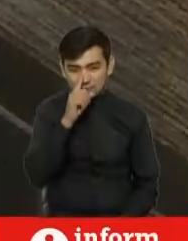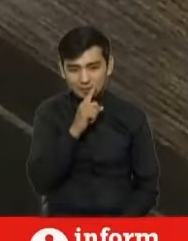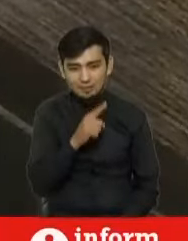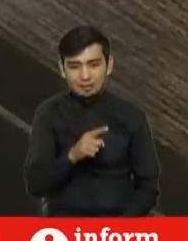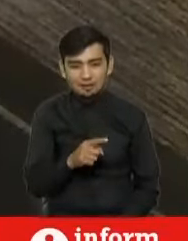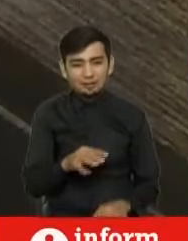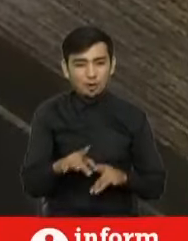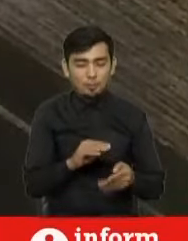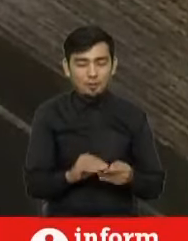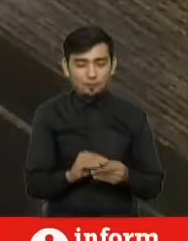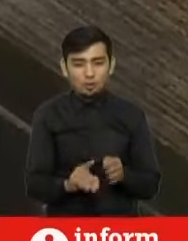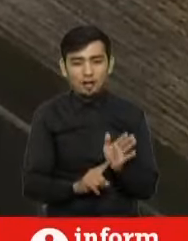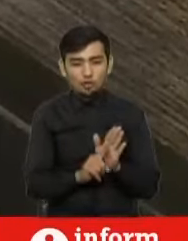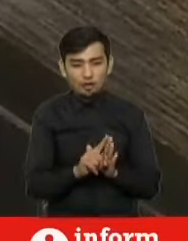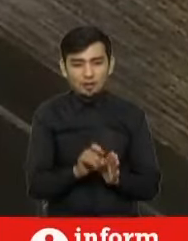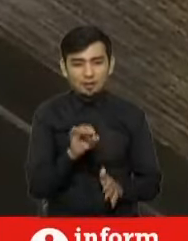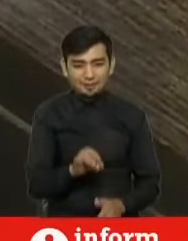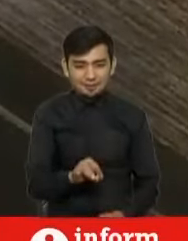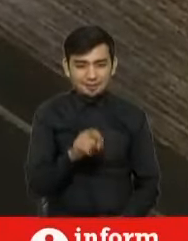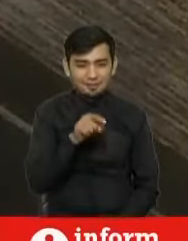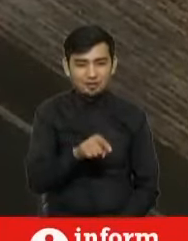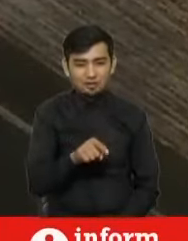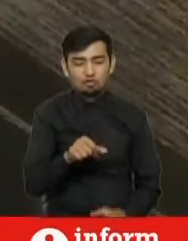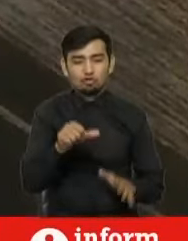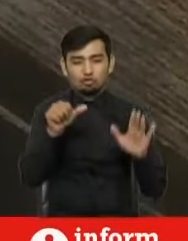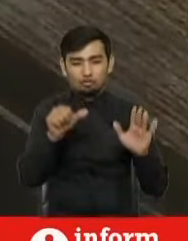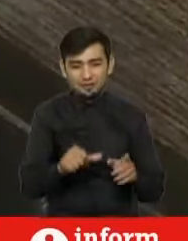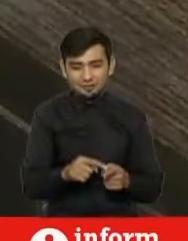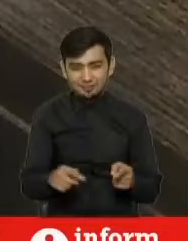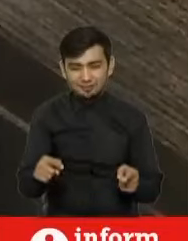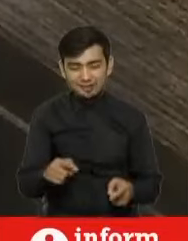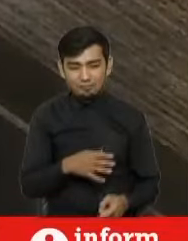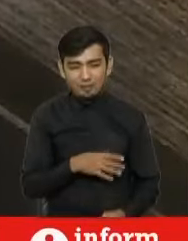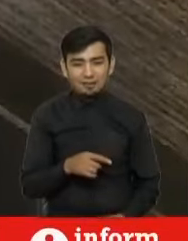ашылды. Сонымен осы 6 ай аралығында